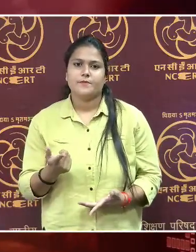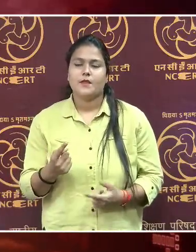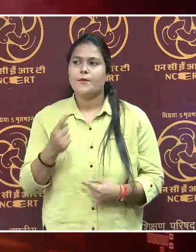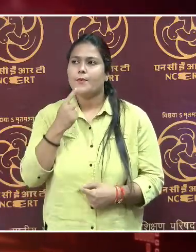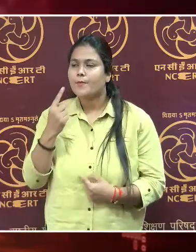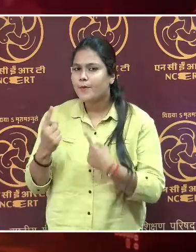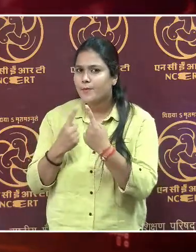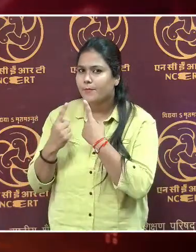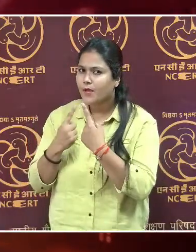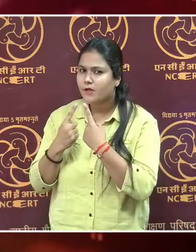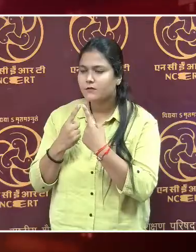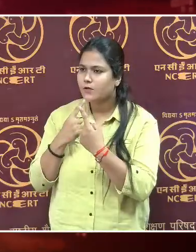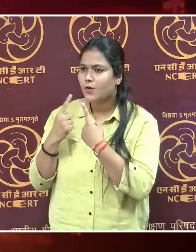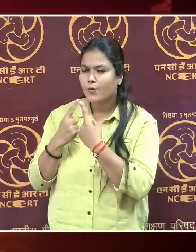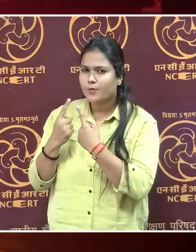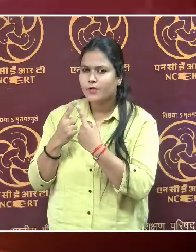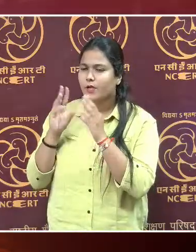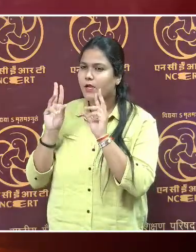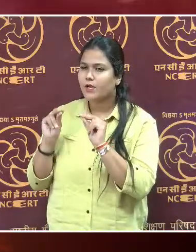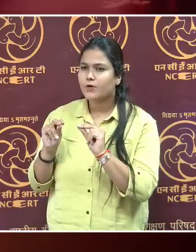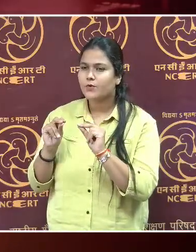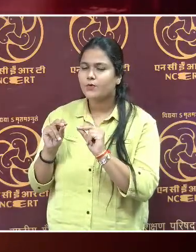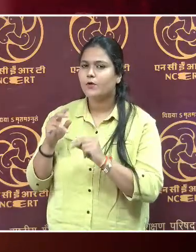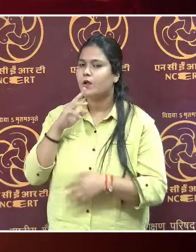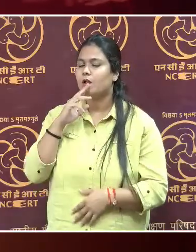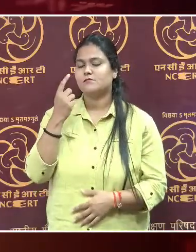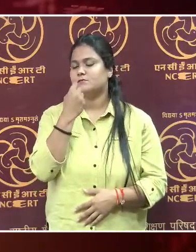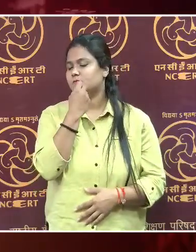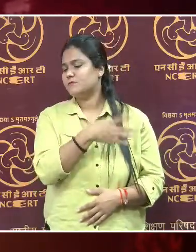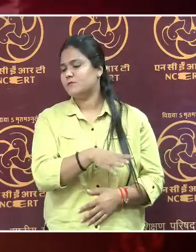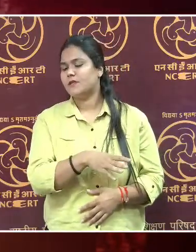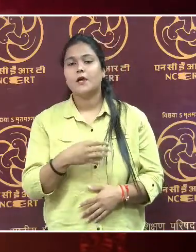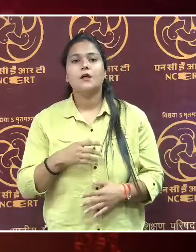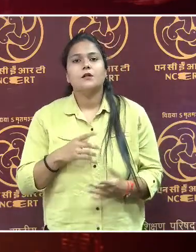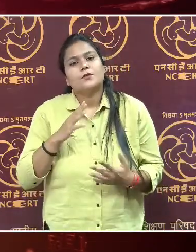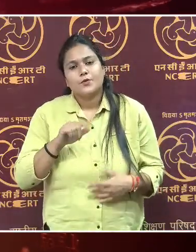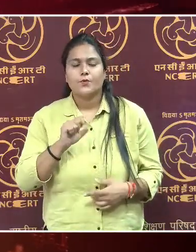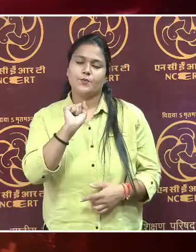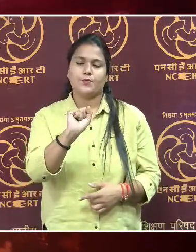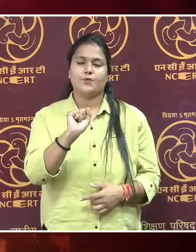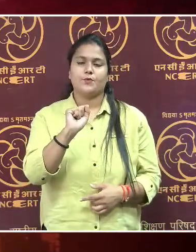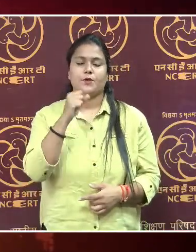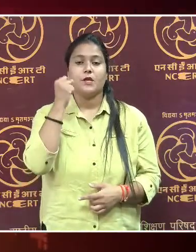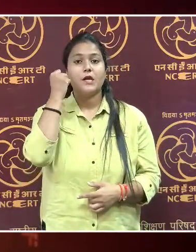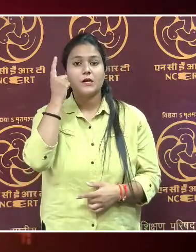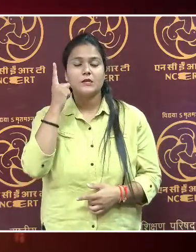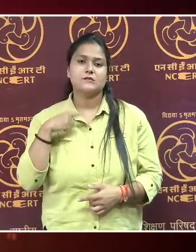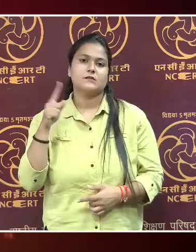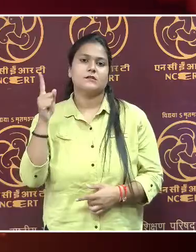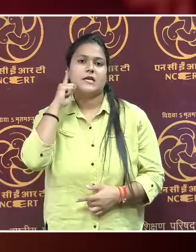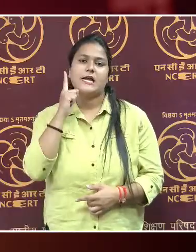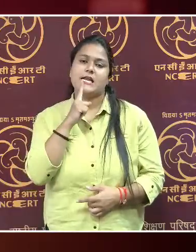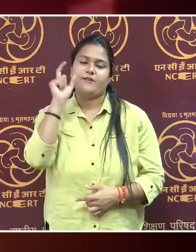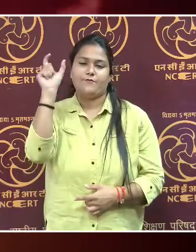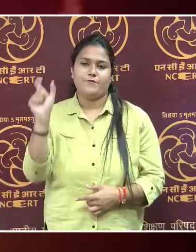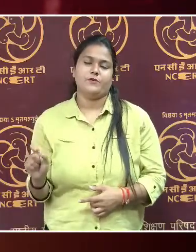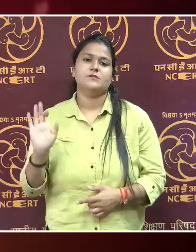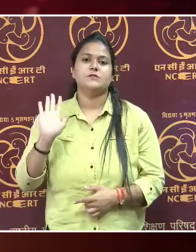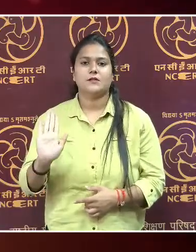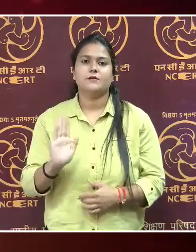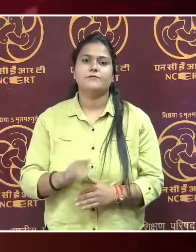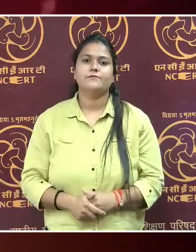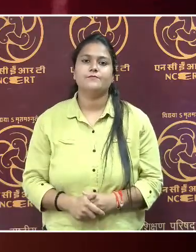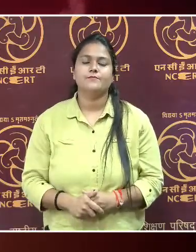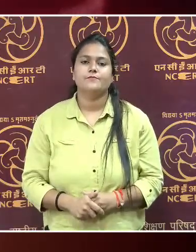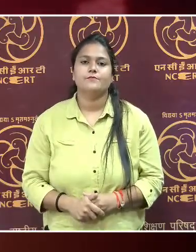की कोशिश की और उस व्यक्ति ने कोई रिस्पॉन्स नहीं दिया। और ऐसा उन केसेस में भी संभव है जहां